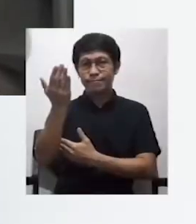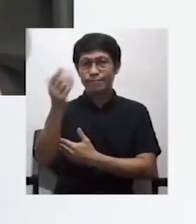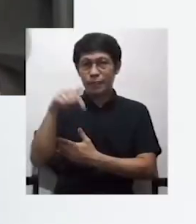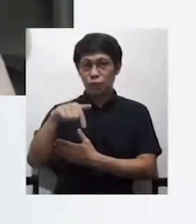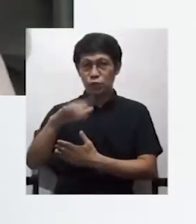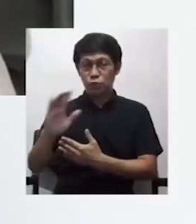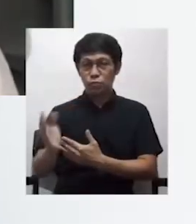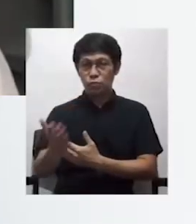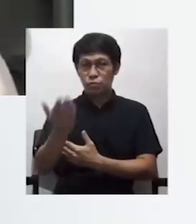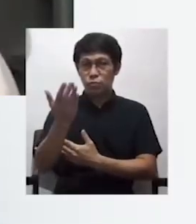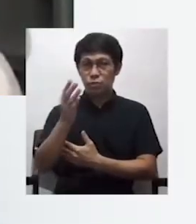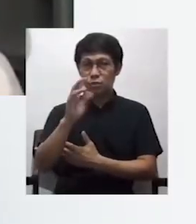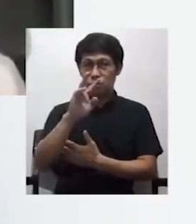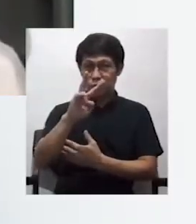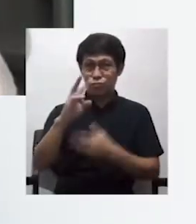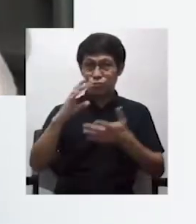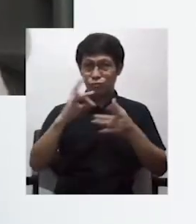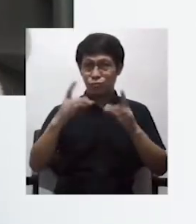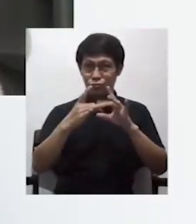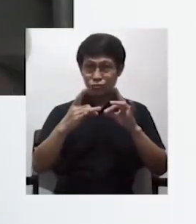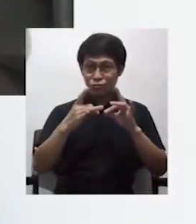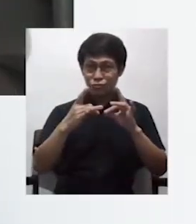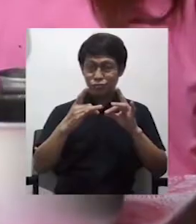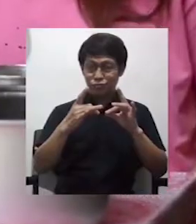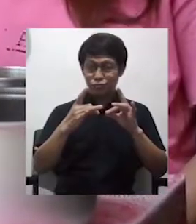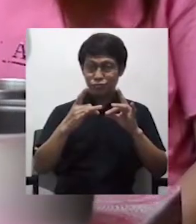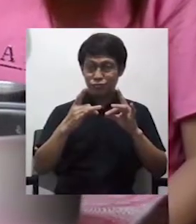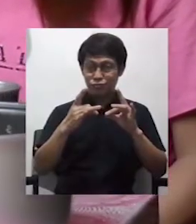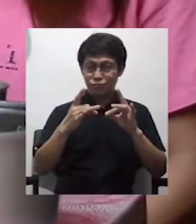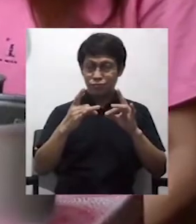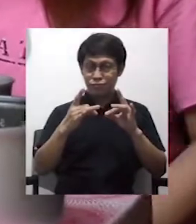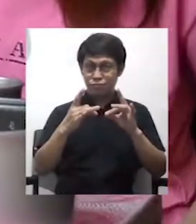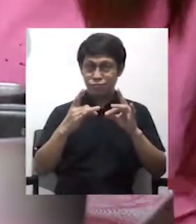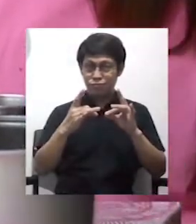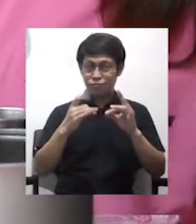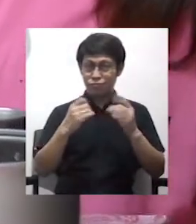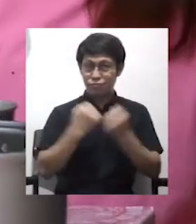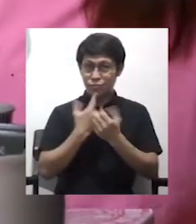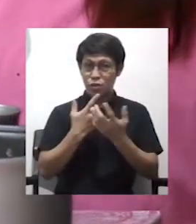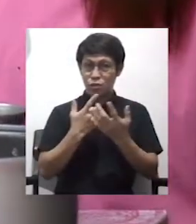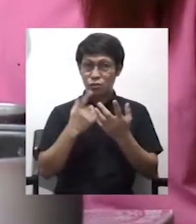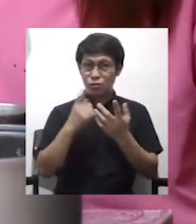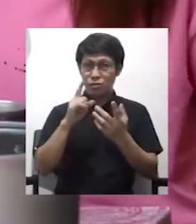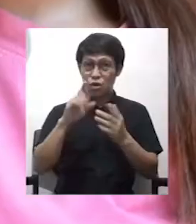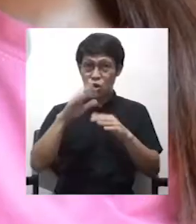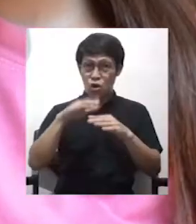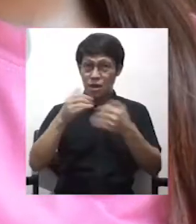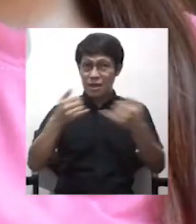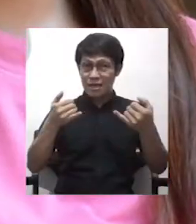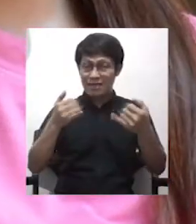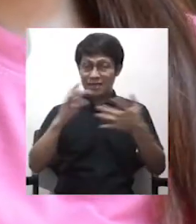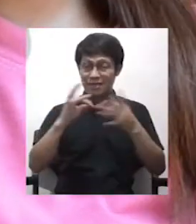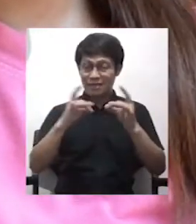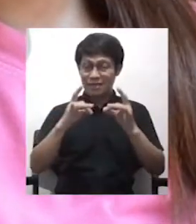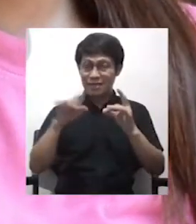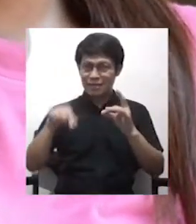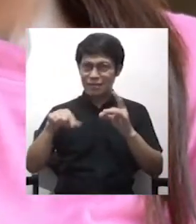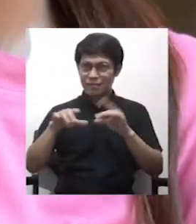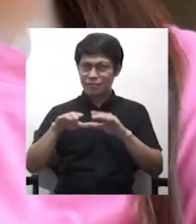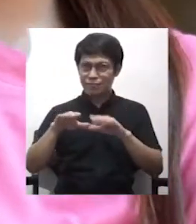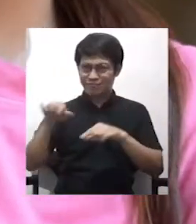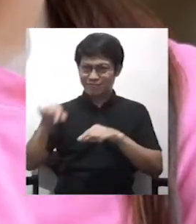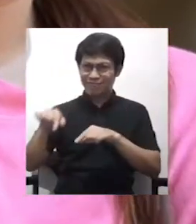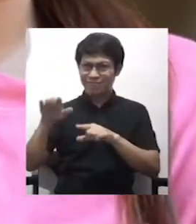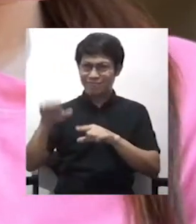Magandang umaga po. Ngayong umaga, meron tayong dalawang kwento ng pag-ibig. Isang online love story